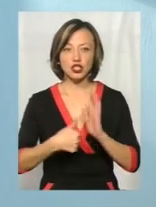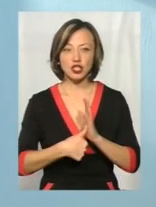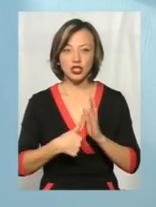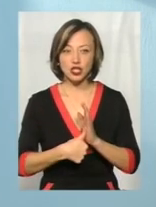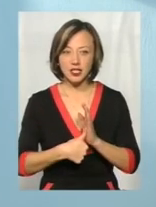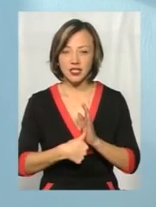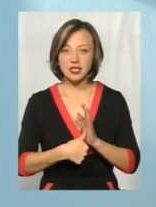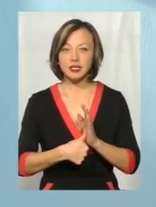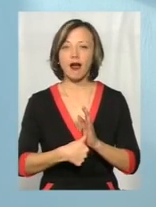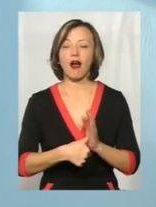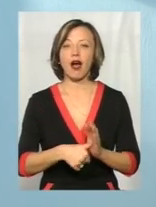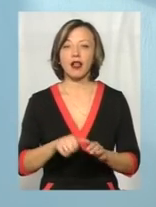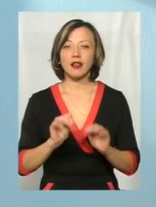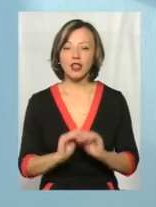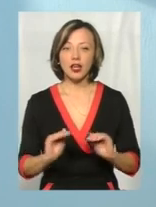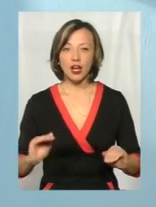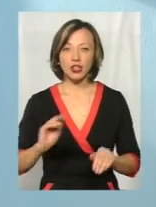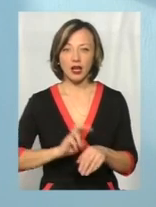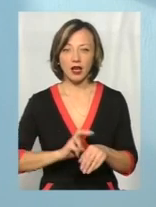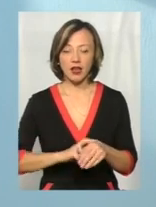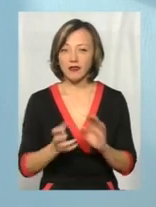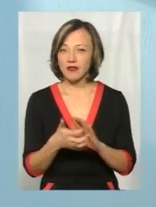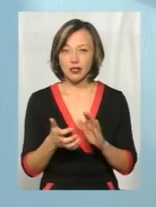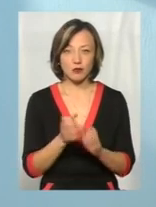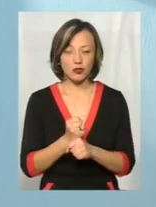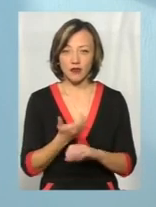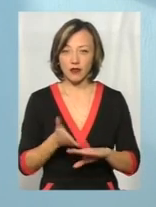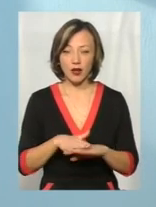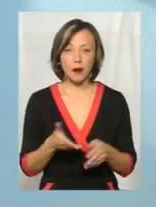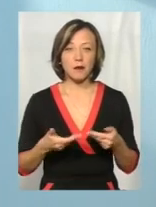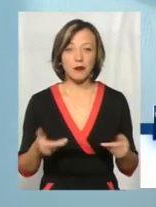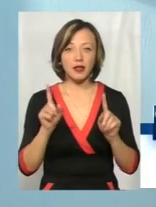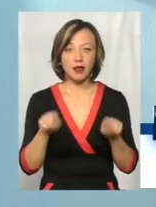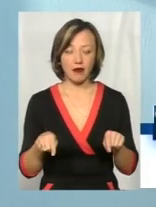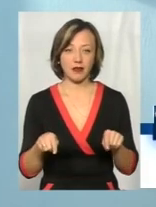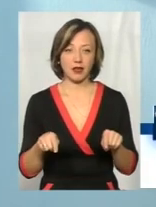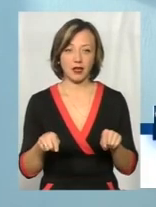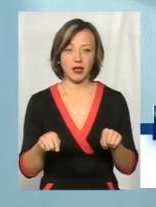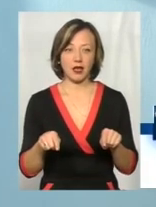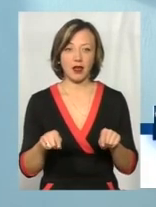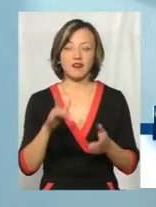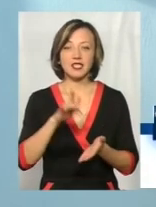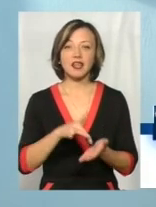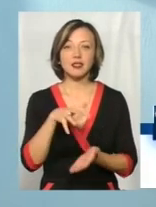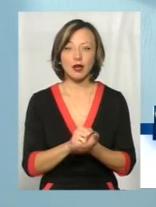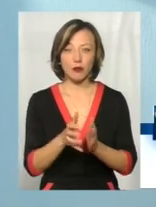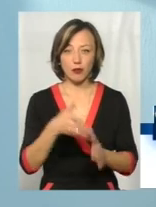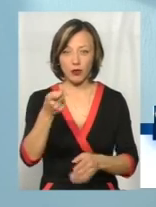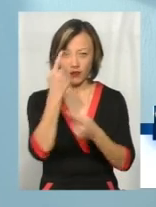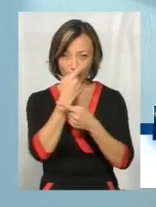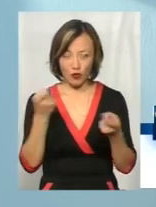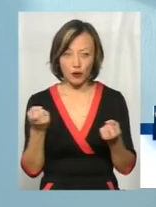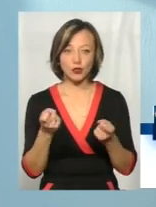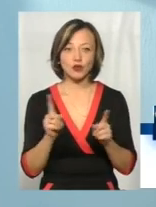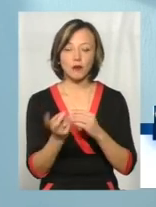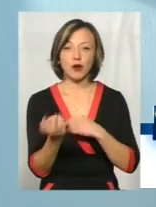педіатрів на дільницях не вистачає, працювати дуже важко. І ми вже навіть на біржу праці подали об'яву,